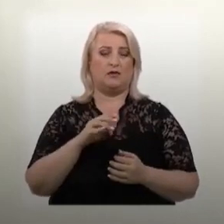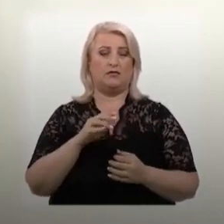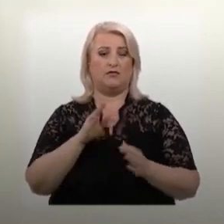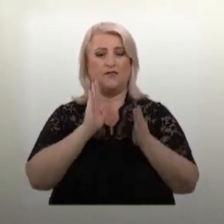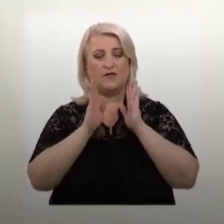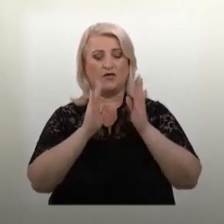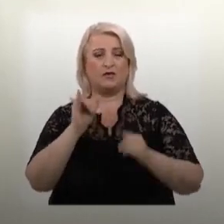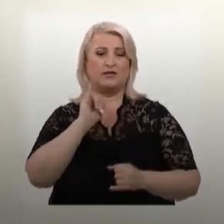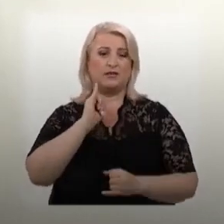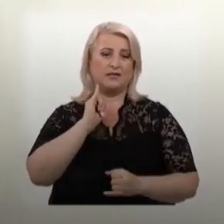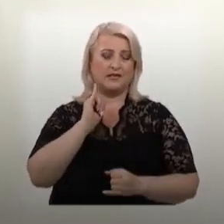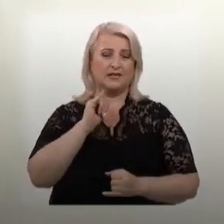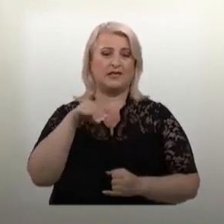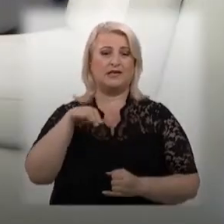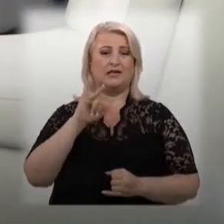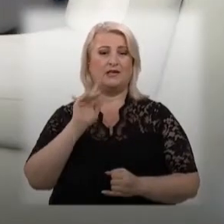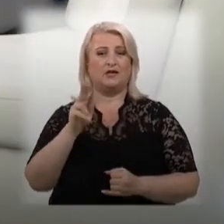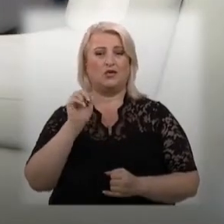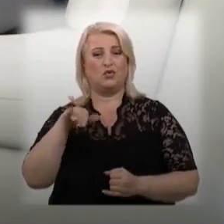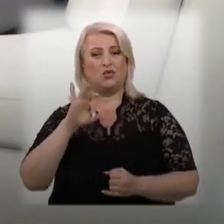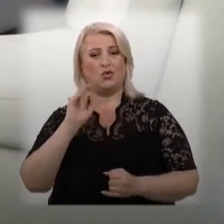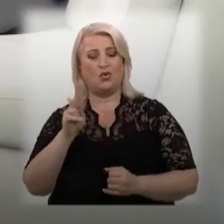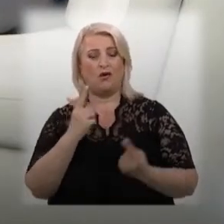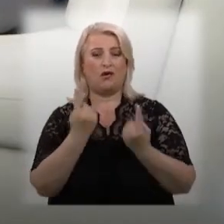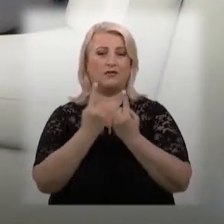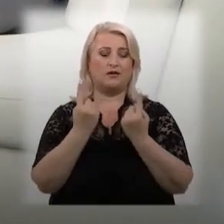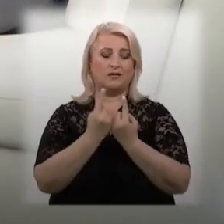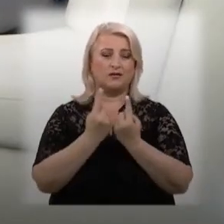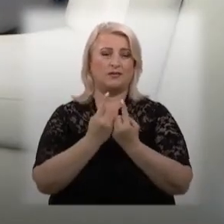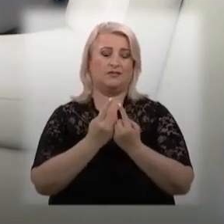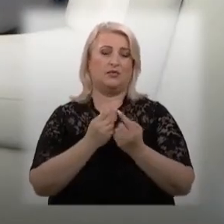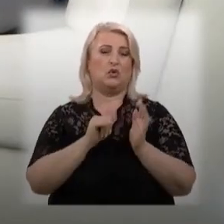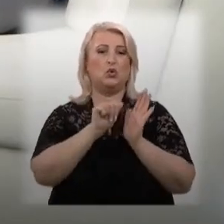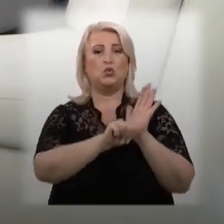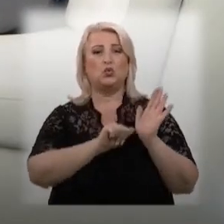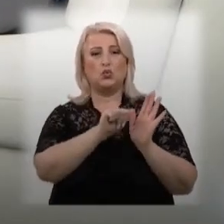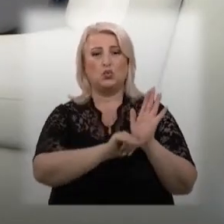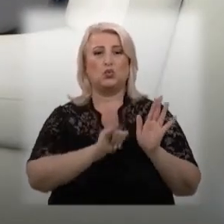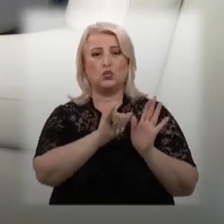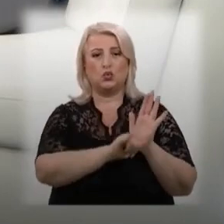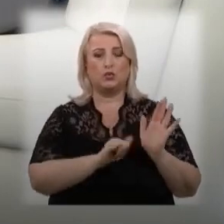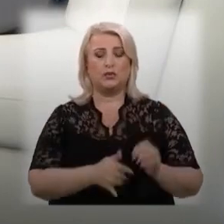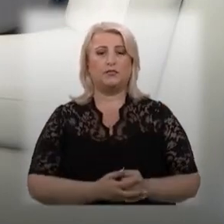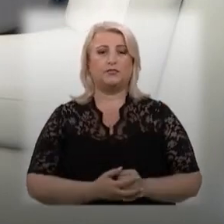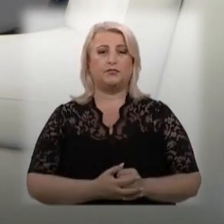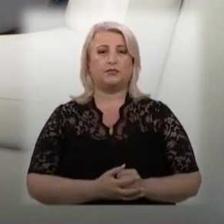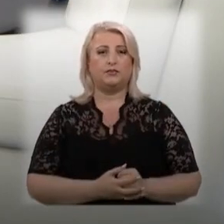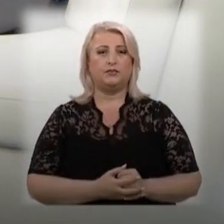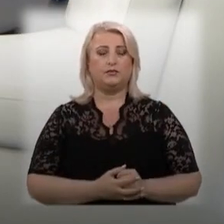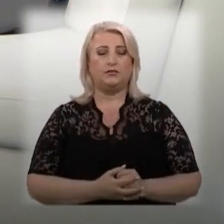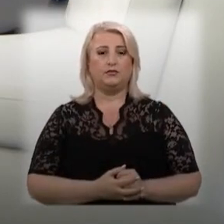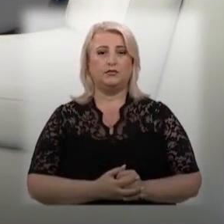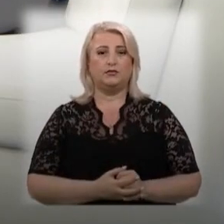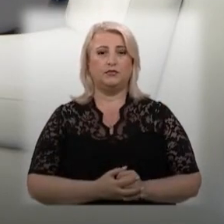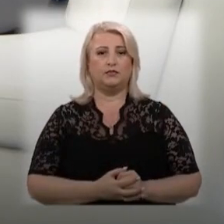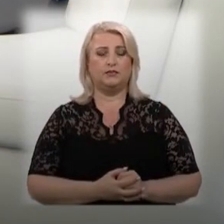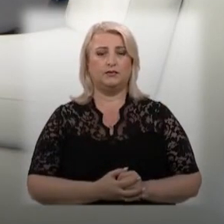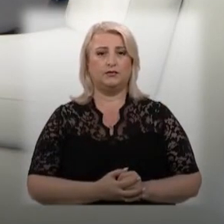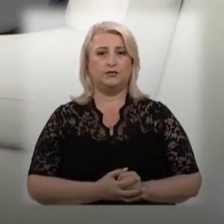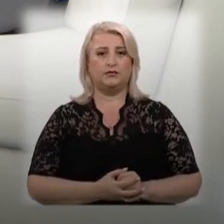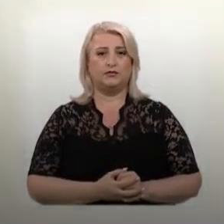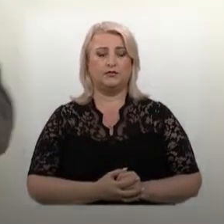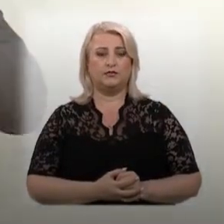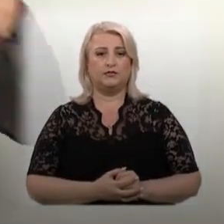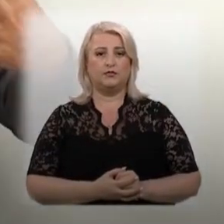Tik Tok Tik i.com pe aici în Moldova YouTube YouTube Pinterest foarte greu corect foarte foarte